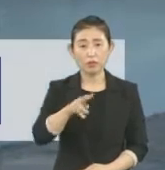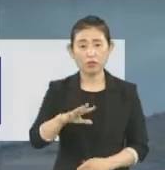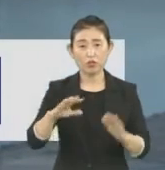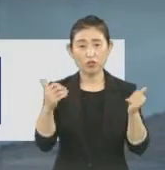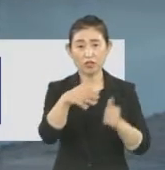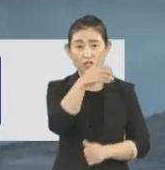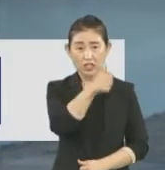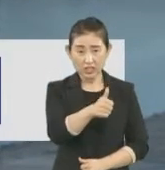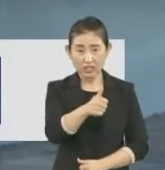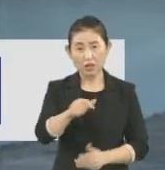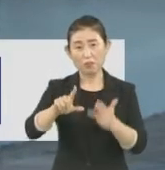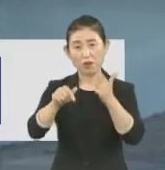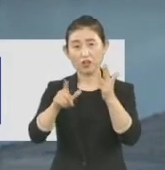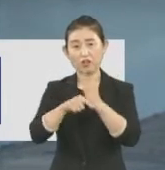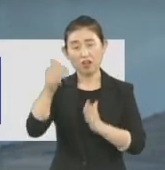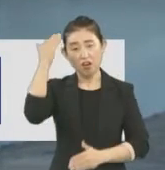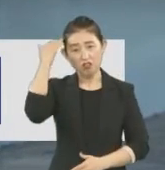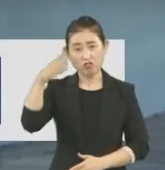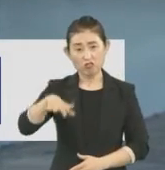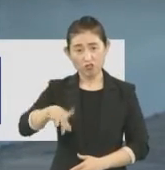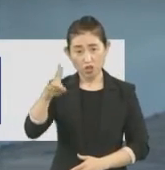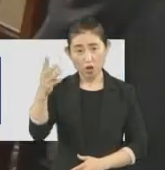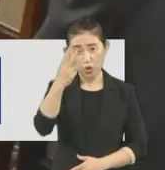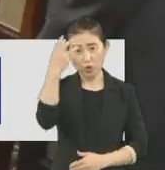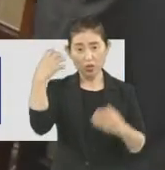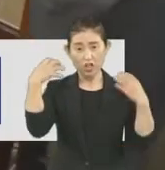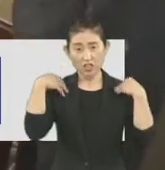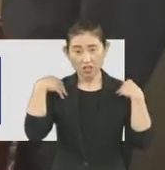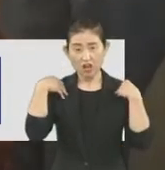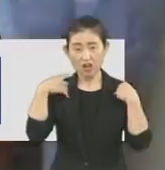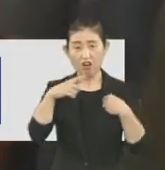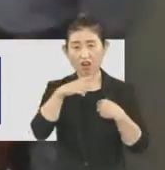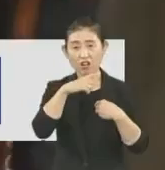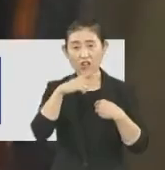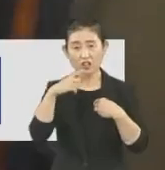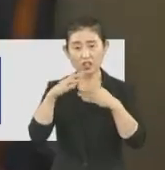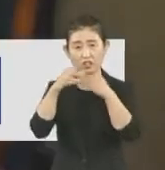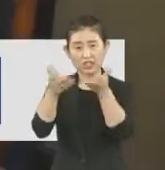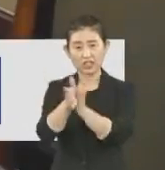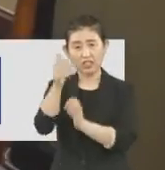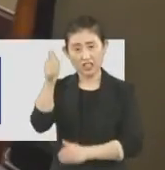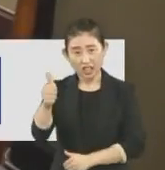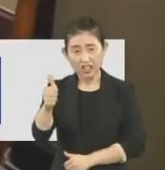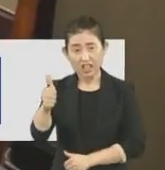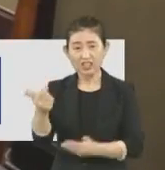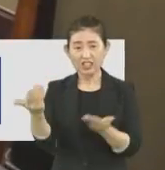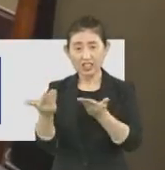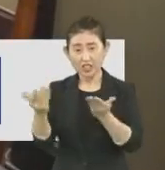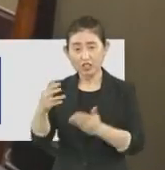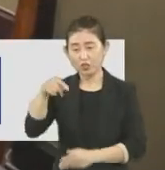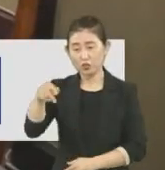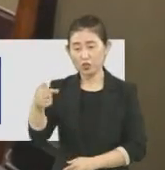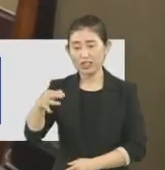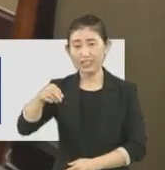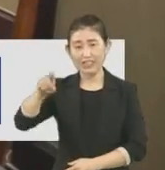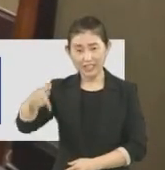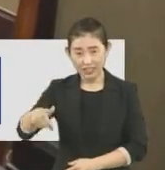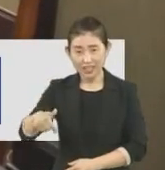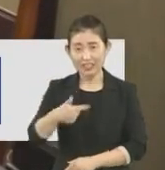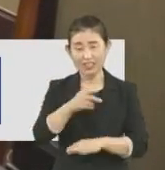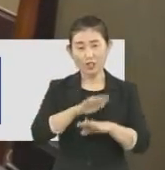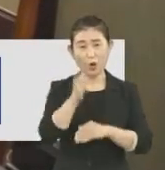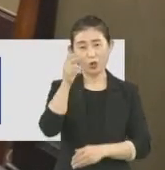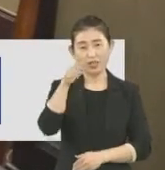박병석 국회의장이 다음달부터 한국인 최초로 교황청 성직자 장관으로 이라는 유흥 씩 대주교와 대전의 한